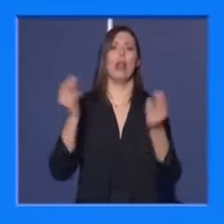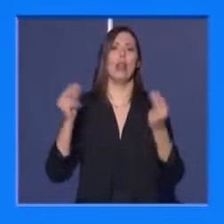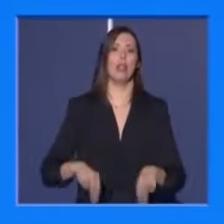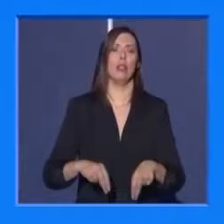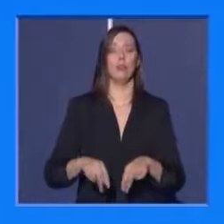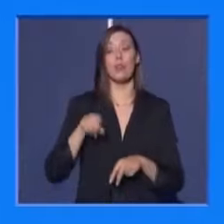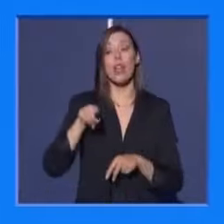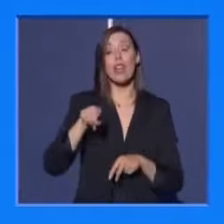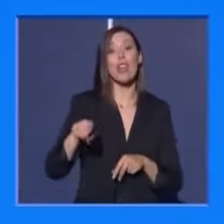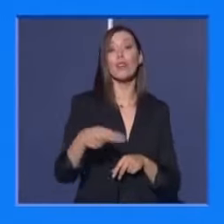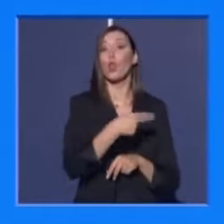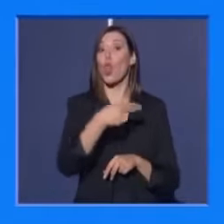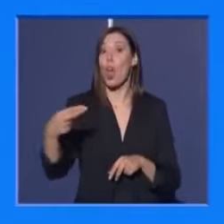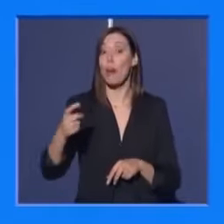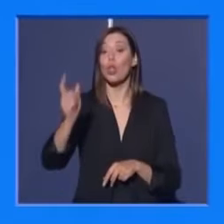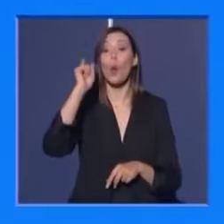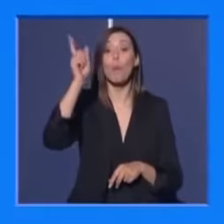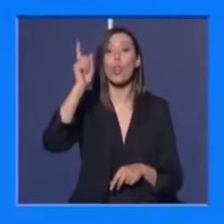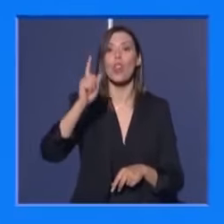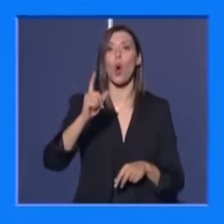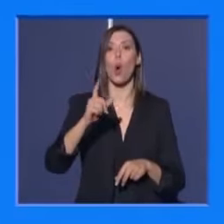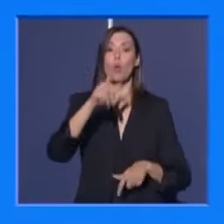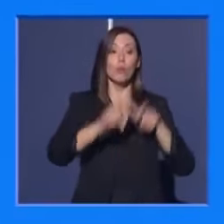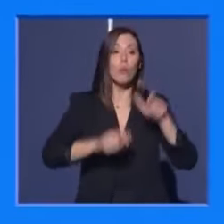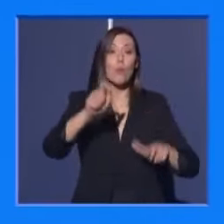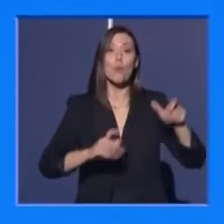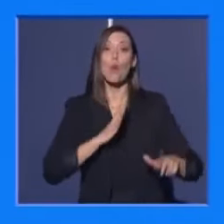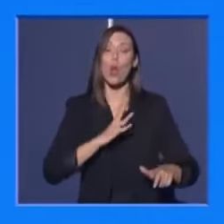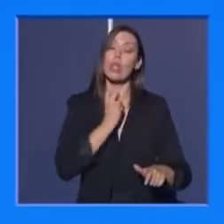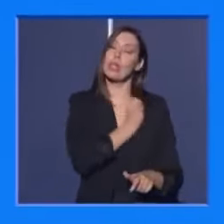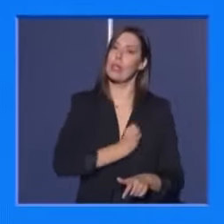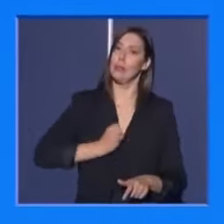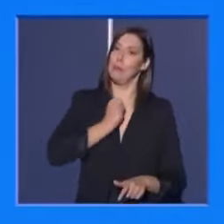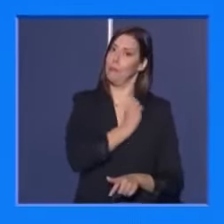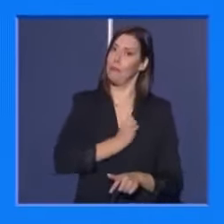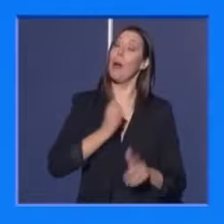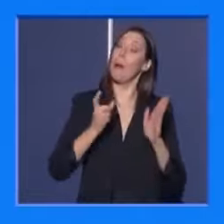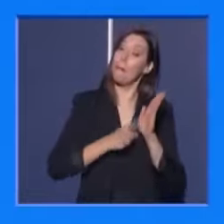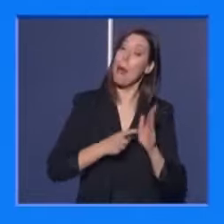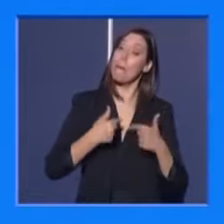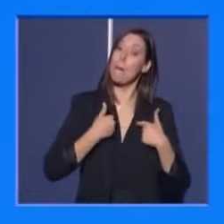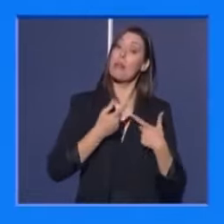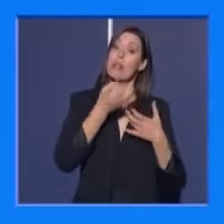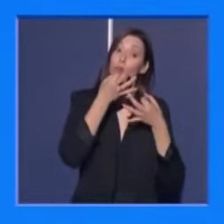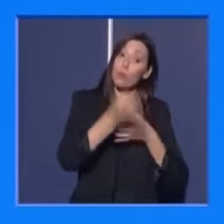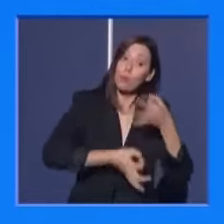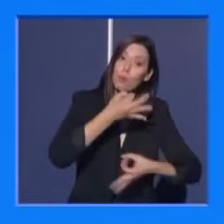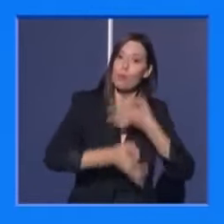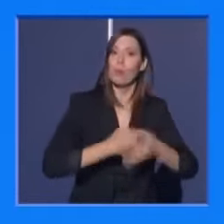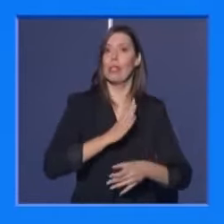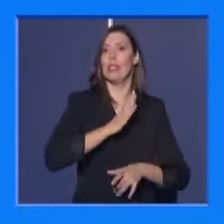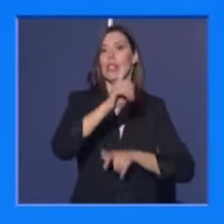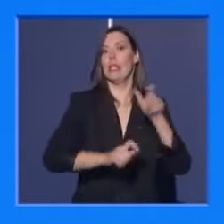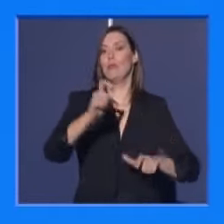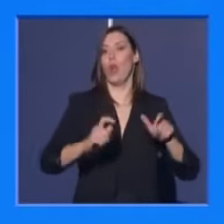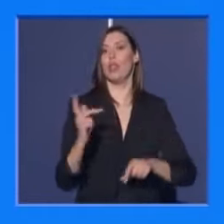οποίο η κοινωνία δεν είναι ευχαριστημένη και πρέπει να την πείσουμε. Και τρίτον, γιατί το λαθρομεταναστευτικό απειλεί να